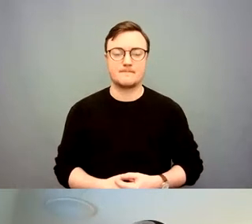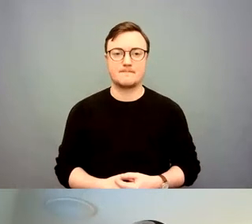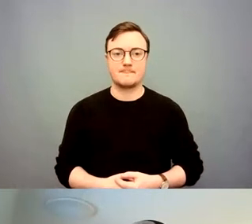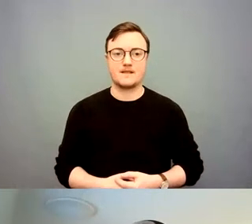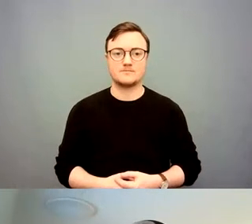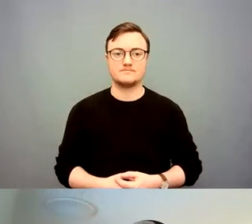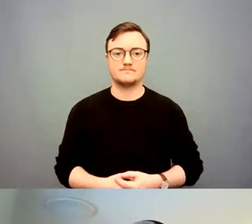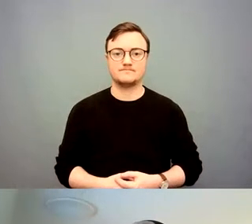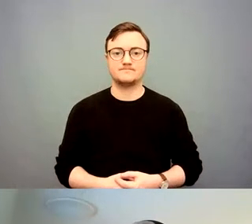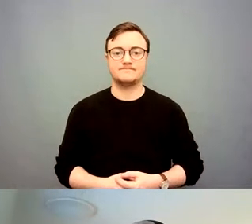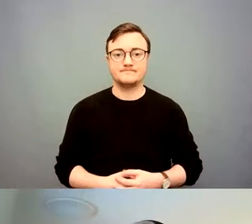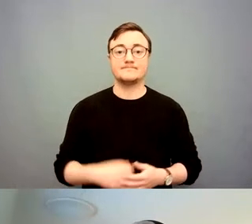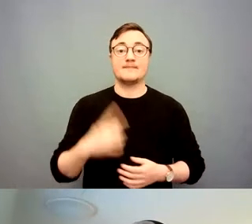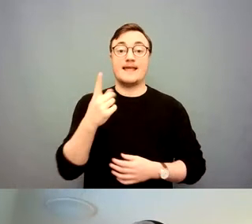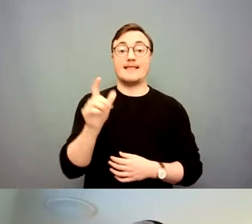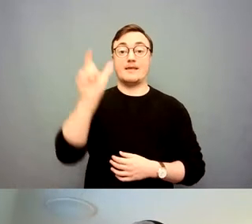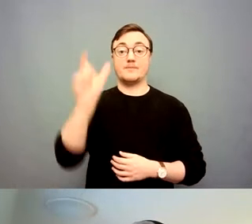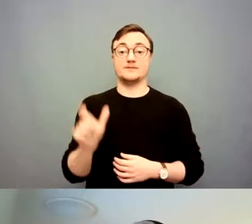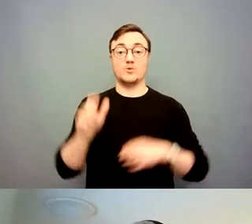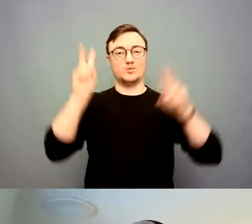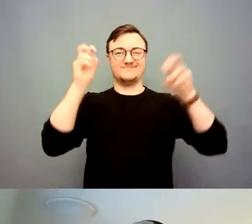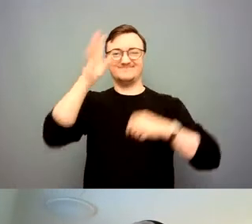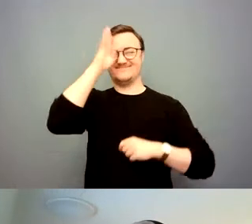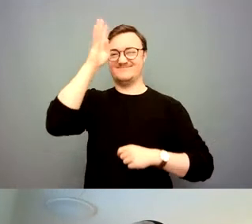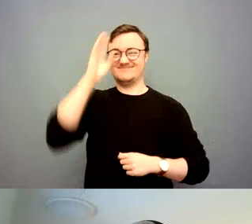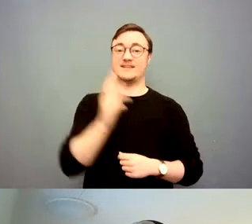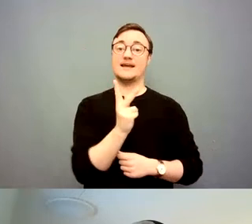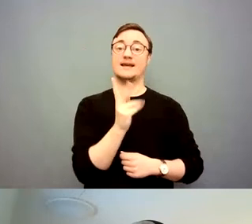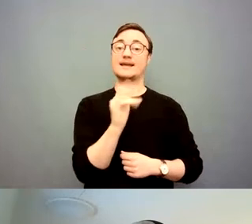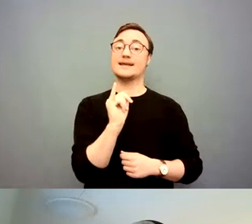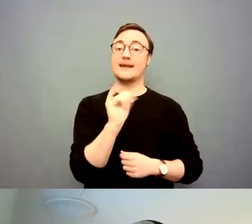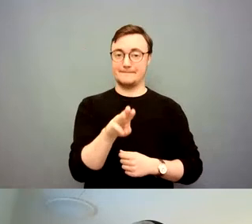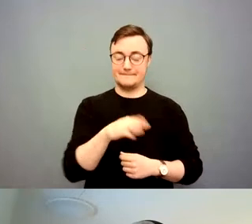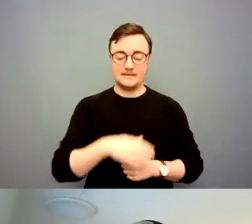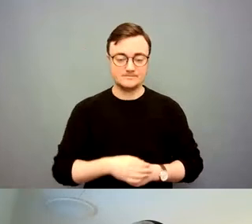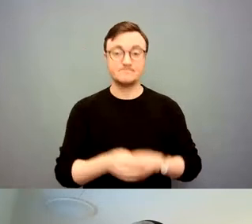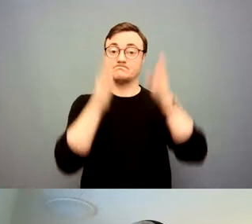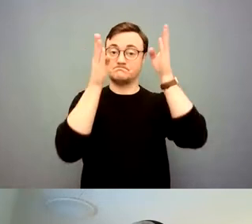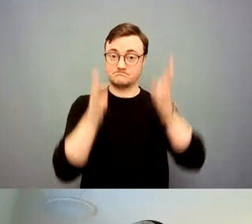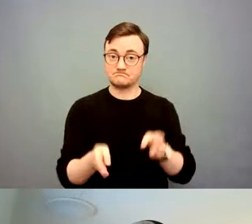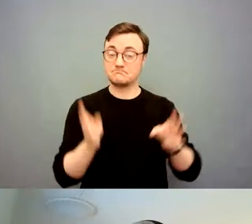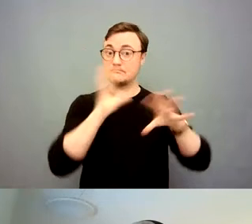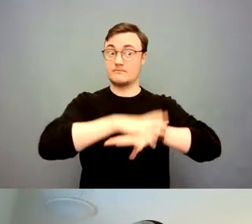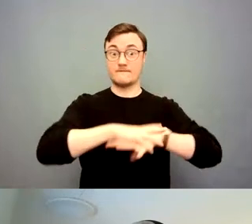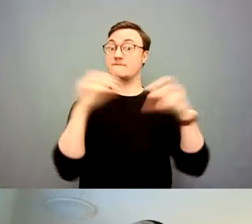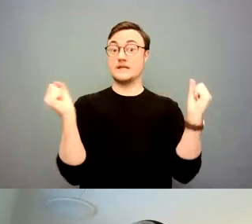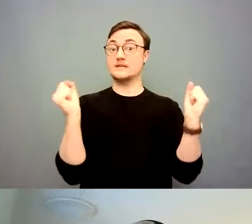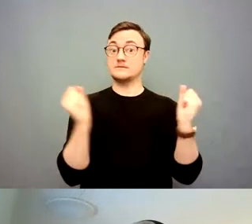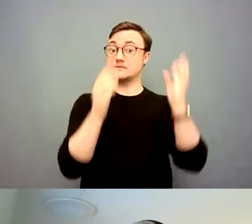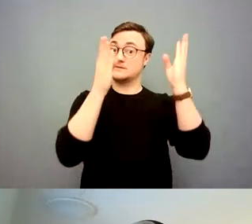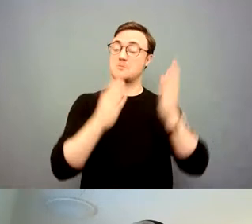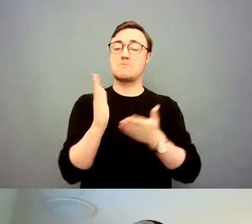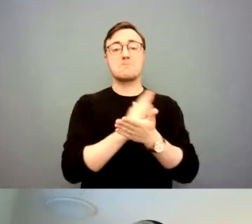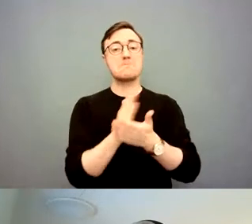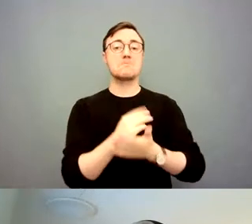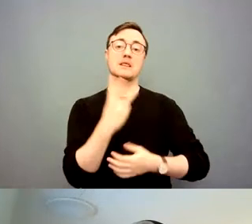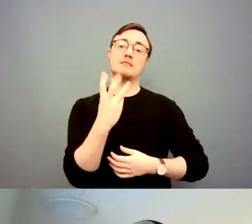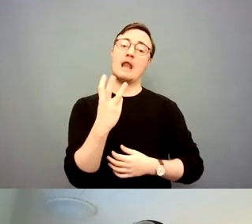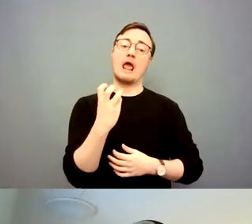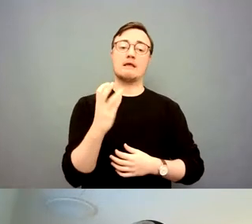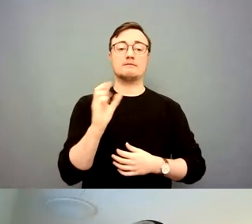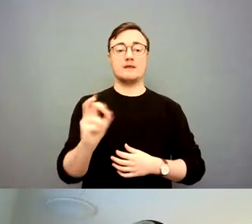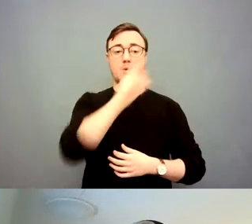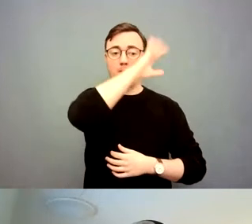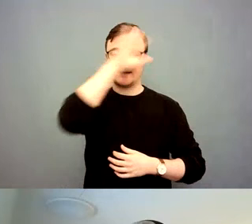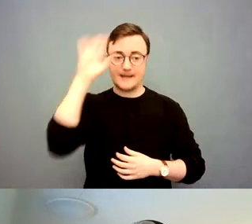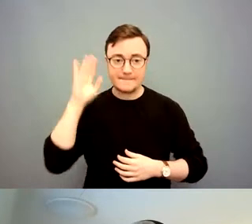Då har vi en person, Kim, som är en frisk person i 30-årsåldern. Som